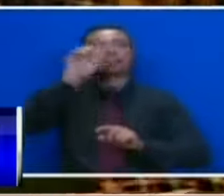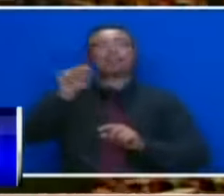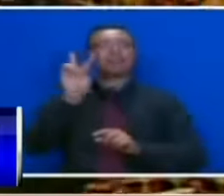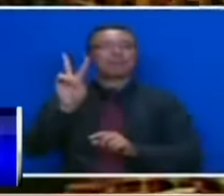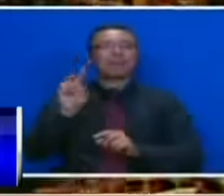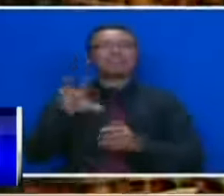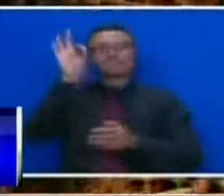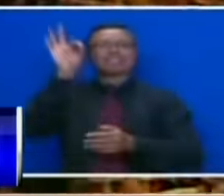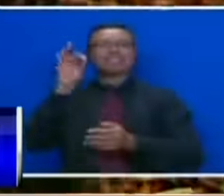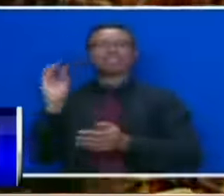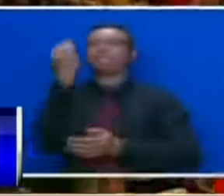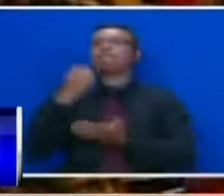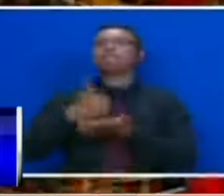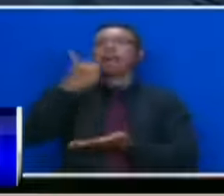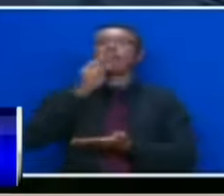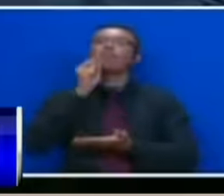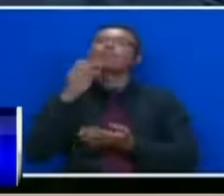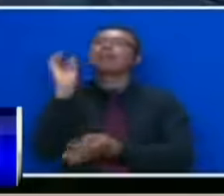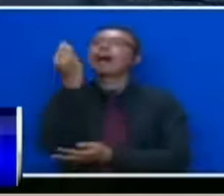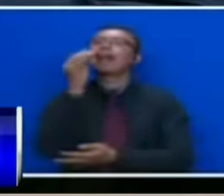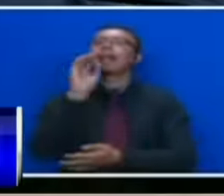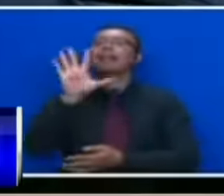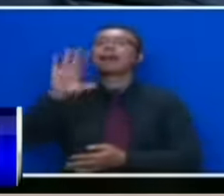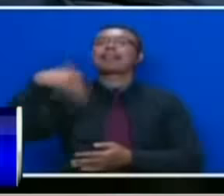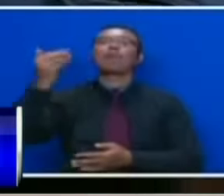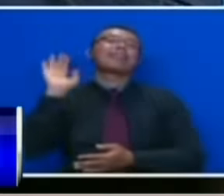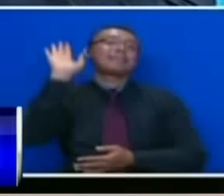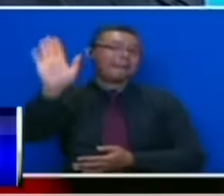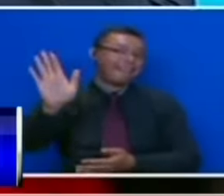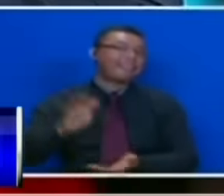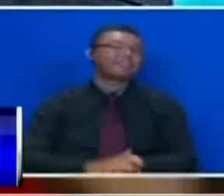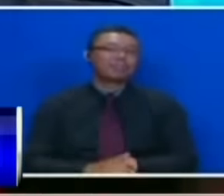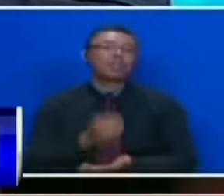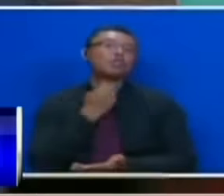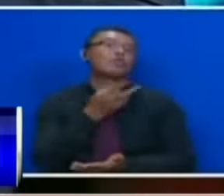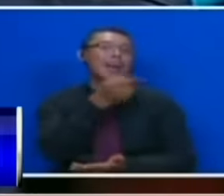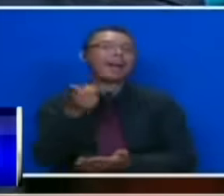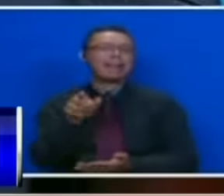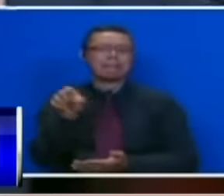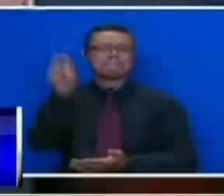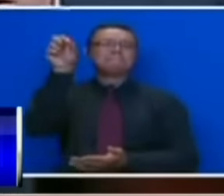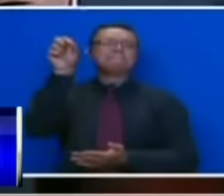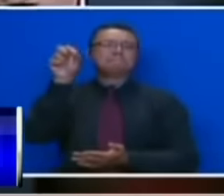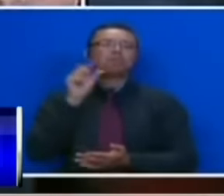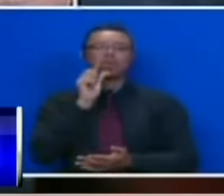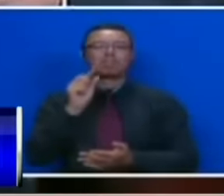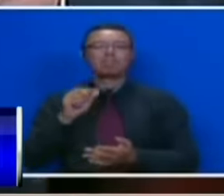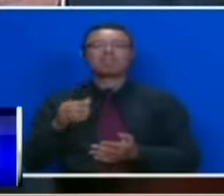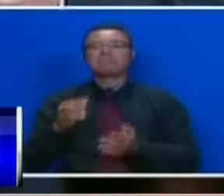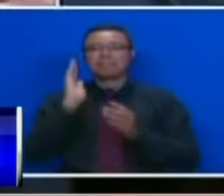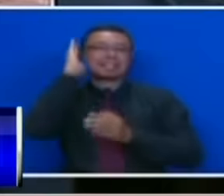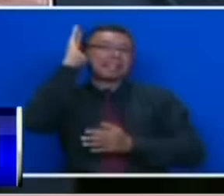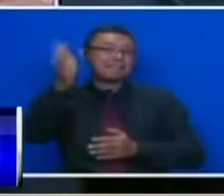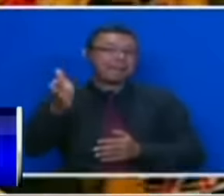menurut Anda untuk memimpin Jakarta 5 tahun ke depan. Suara Anda menentukan masa depan Ibu Kota